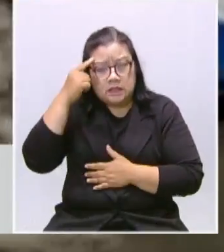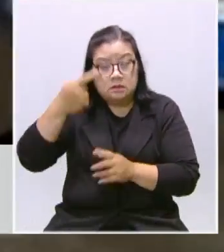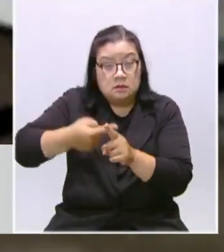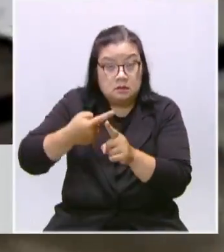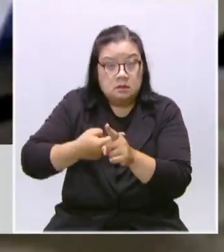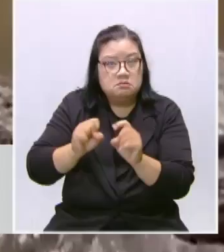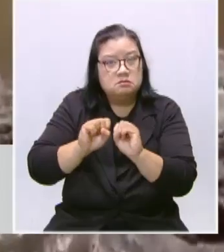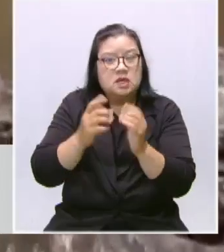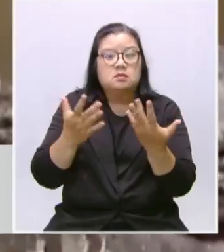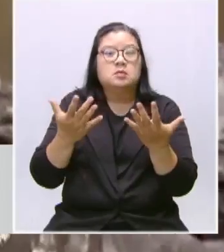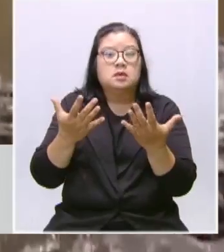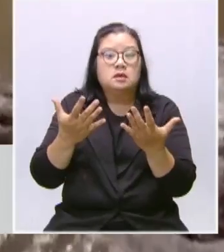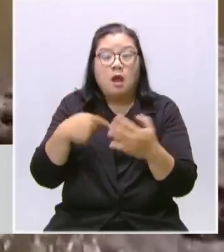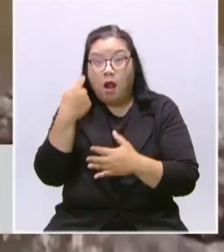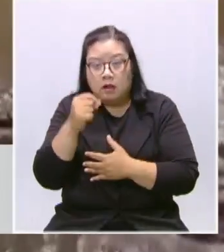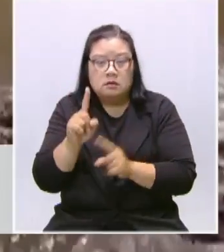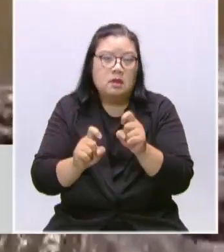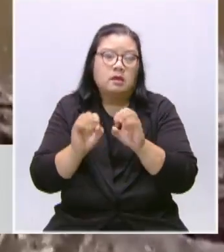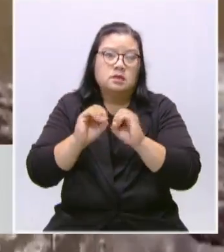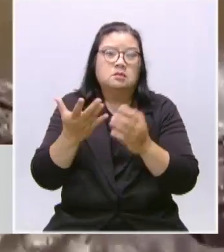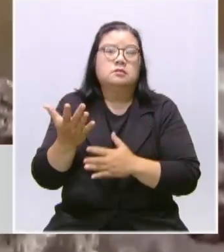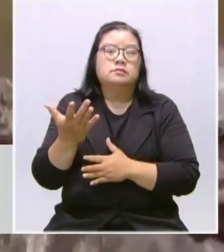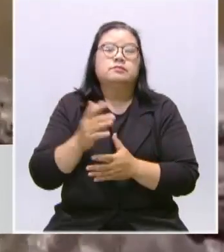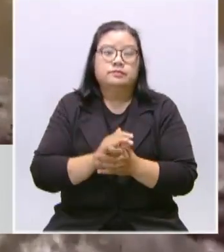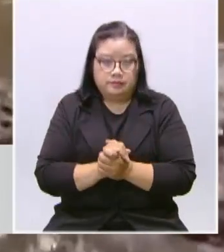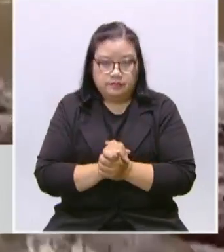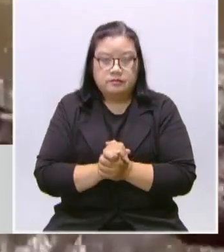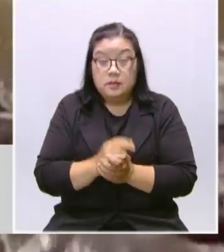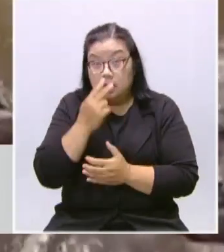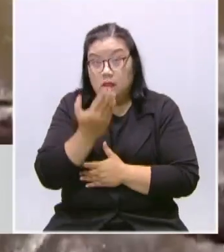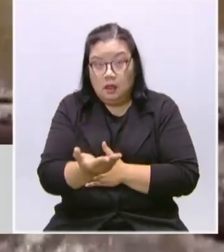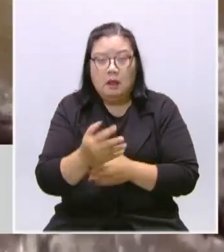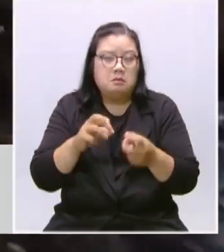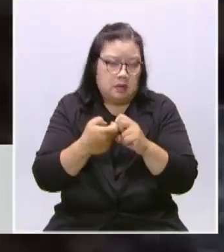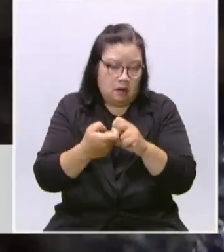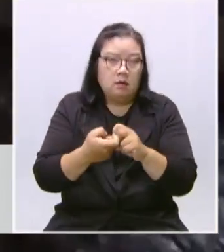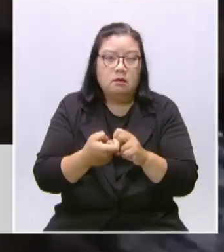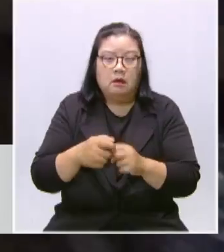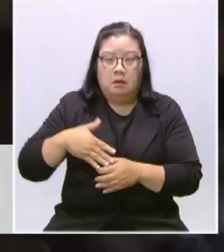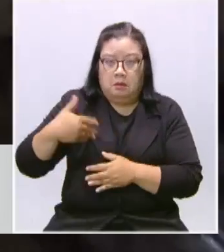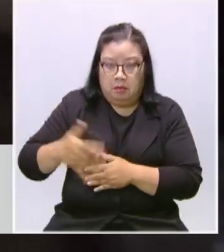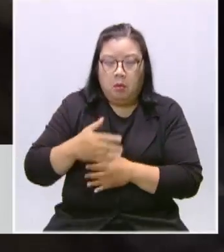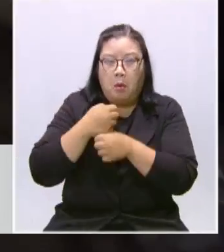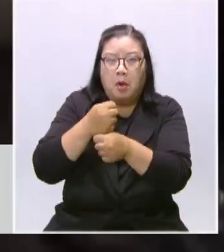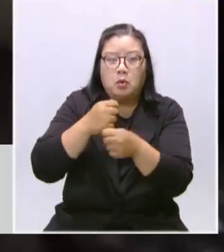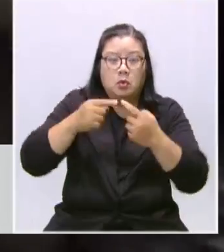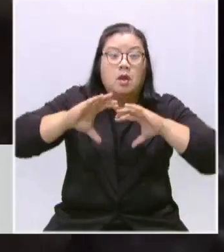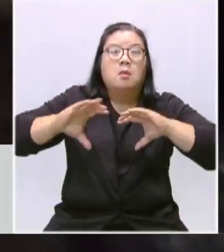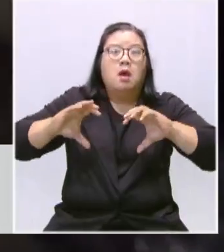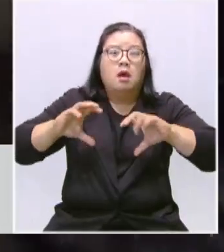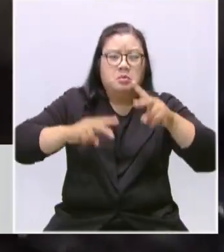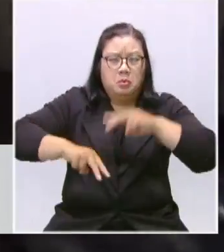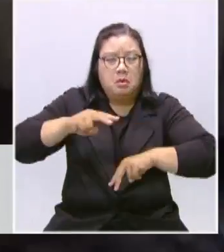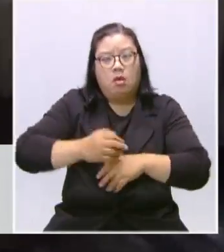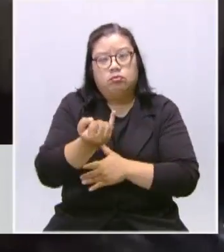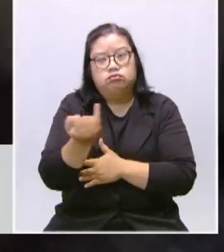าที่ชัดเจณสำหรบผู้ที่เสียชีวตเปรูได้รดลกระทบจากความร้ายเสียรภาพและการประทวงต่ตานรัฐบาใชวไมกี่เด